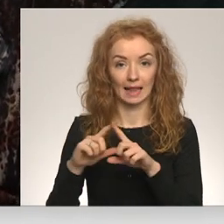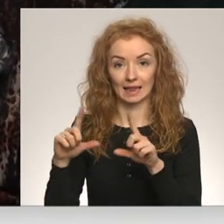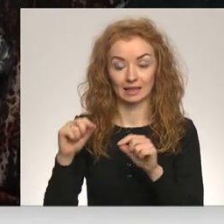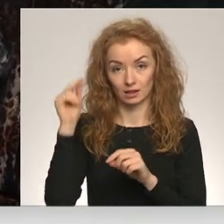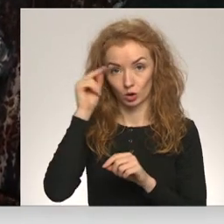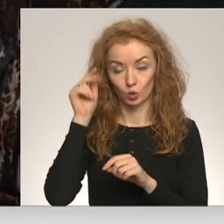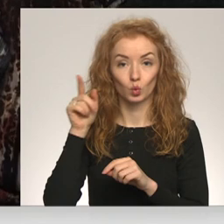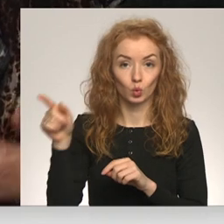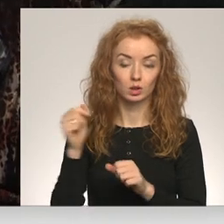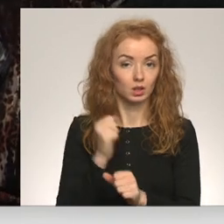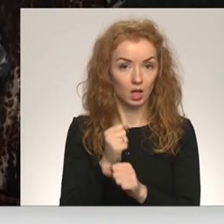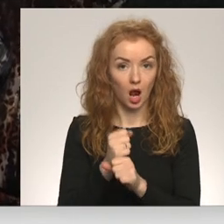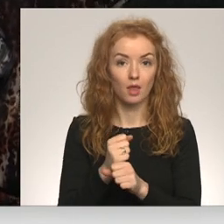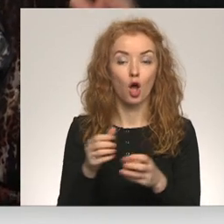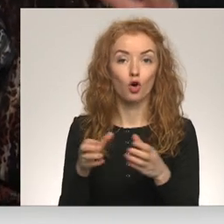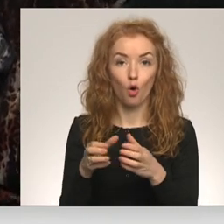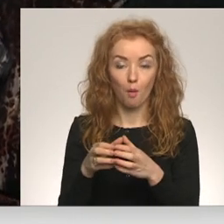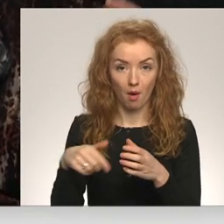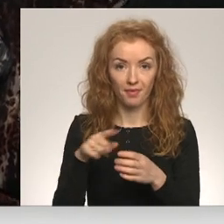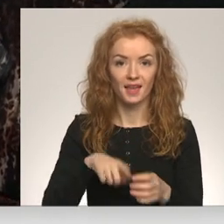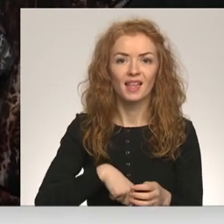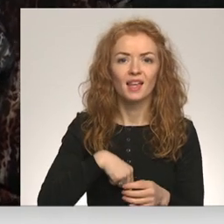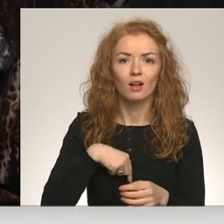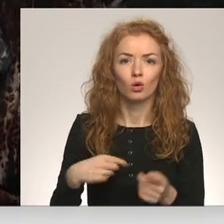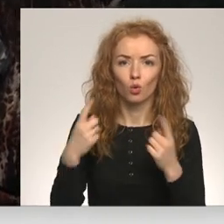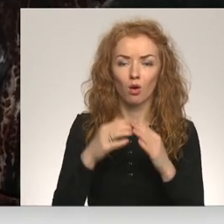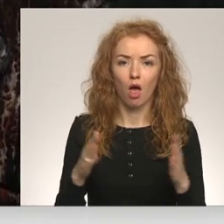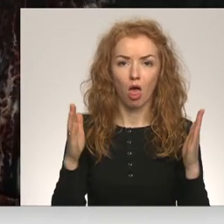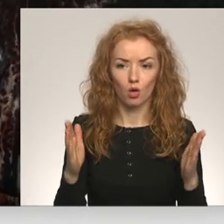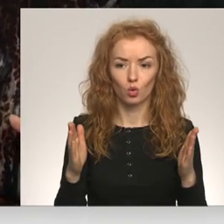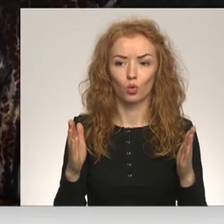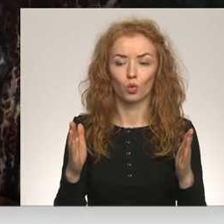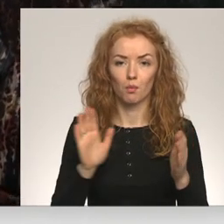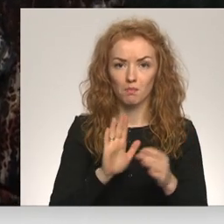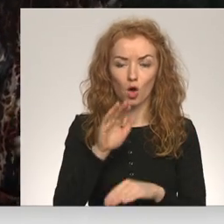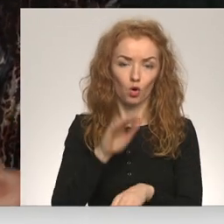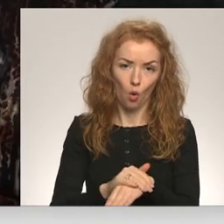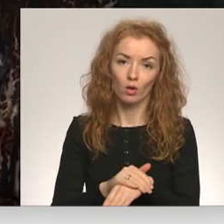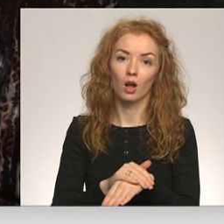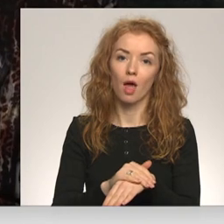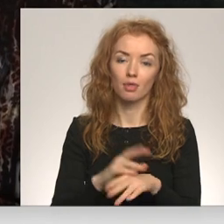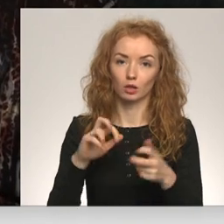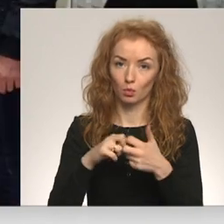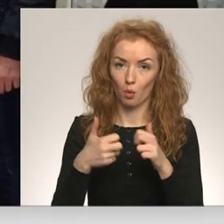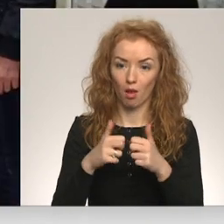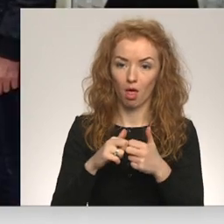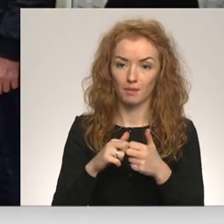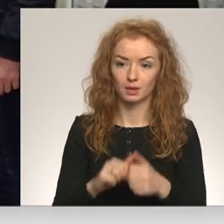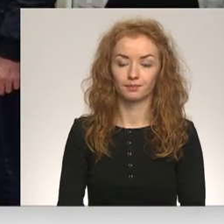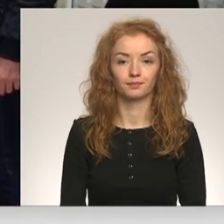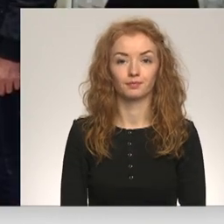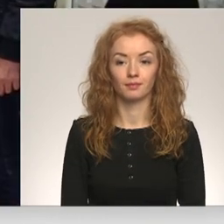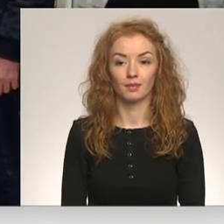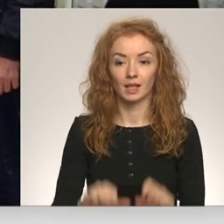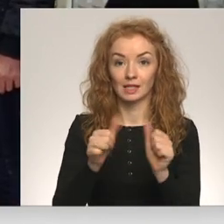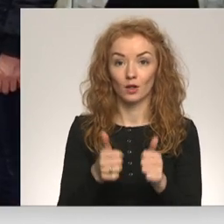kad tiešām strādā komanda ilgāku laika posmu jau pie konkrētās problemātikas.